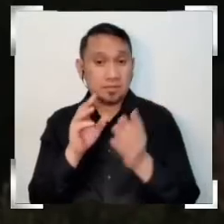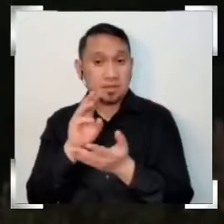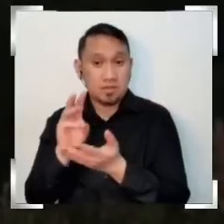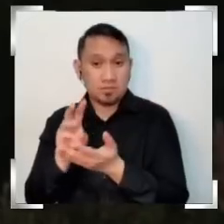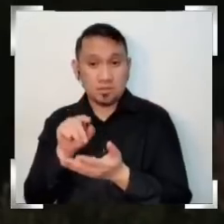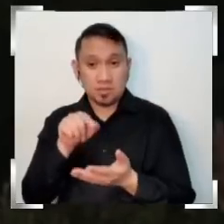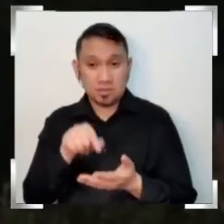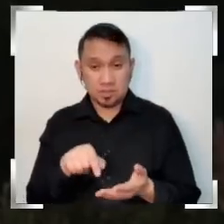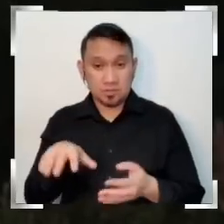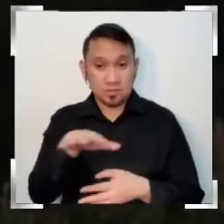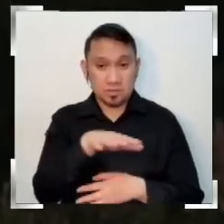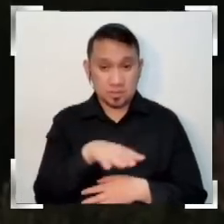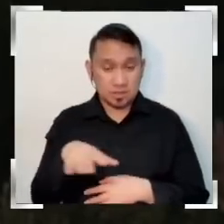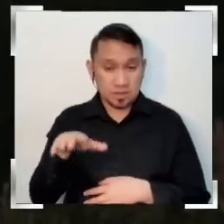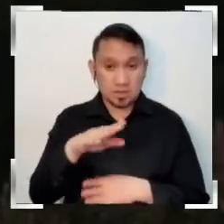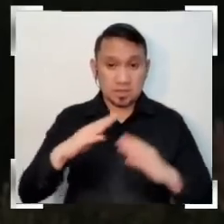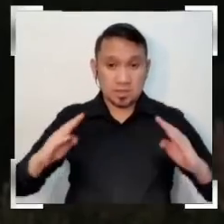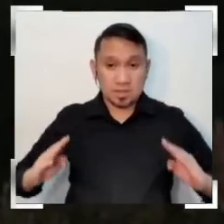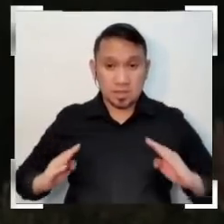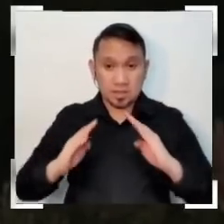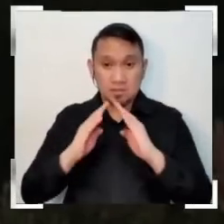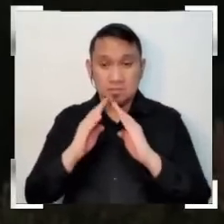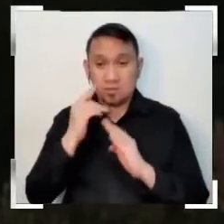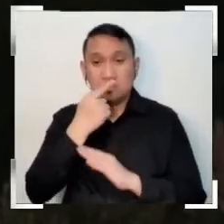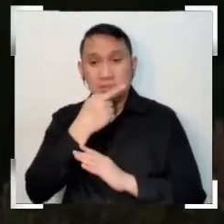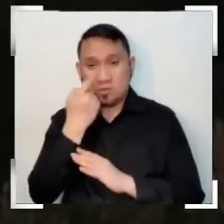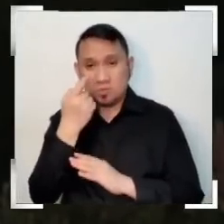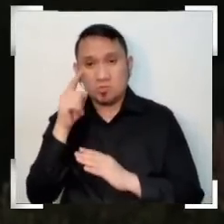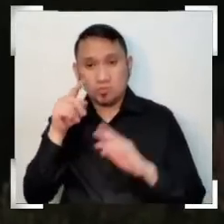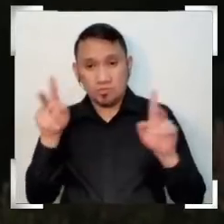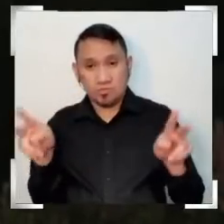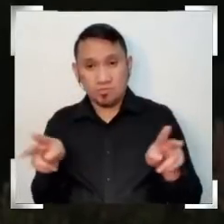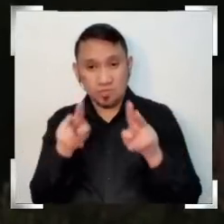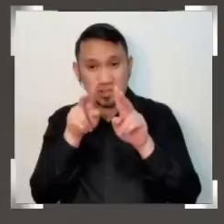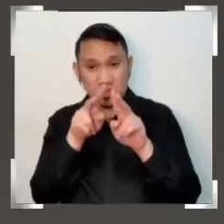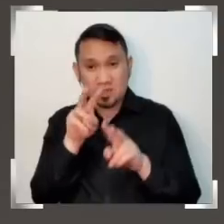dahil pa rin sa nagpapatuloy na pag-aalboroto ng Bulkang Mayon.